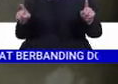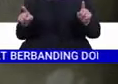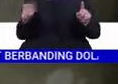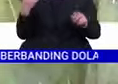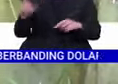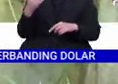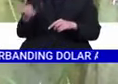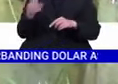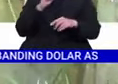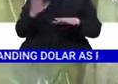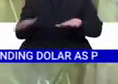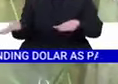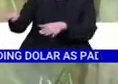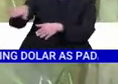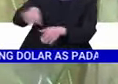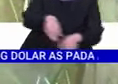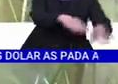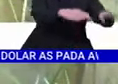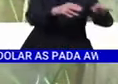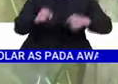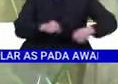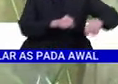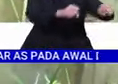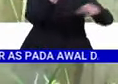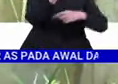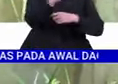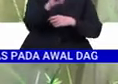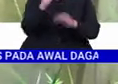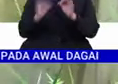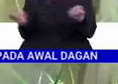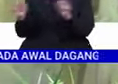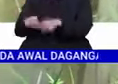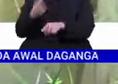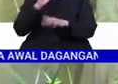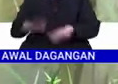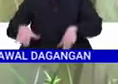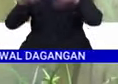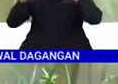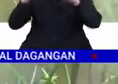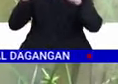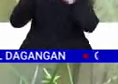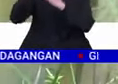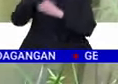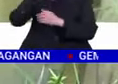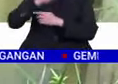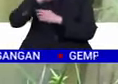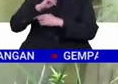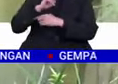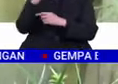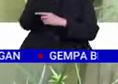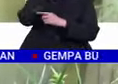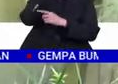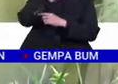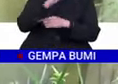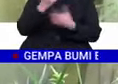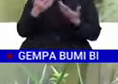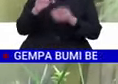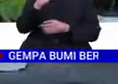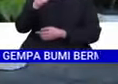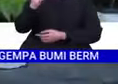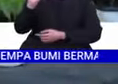mampu mengalirkan air ke sungai dengan cepat sekiranya berlaku banjir tahap merah di daerah itu khususnya di desa